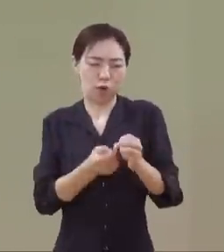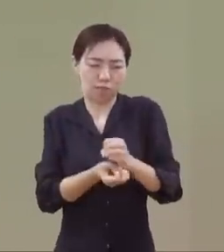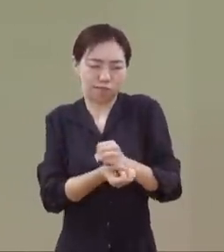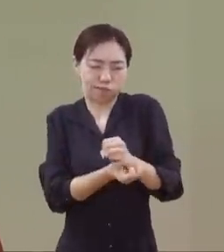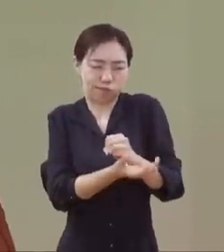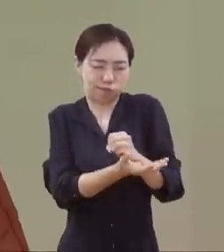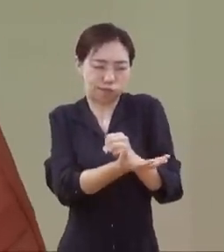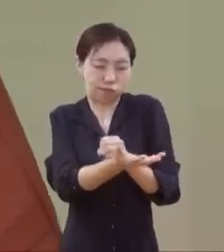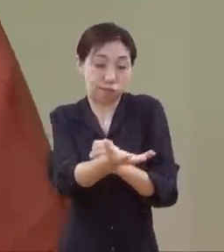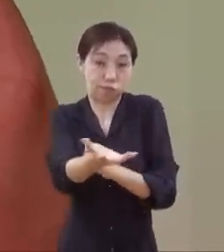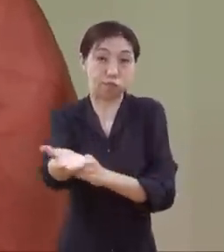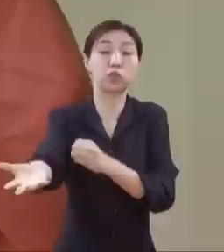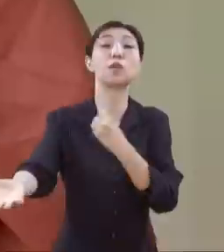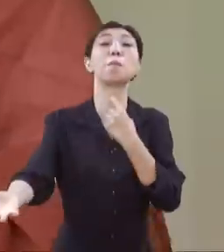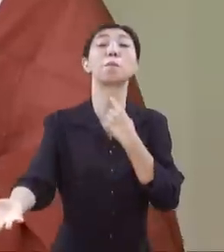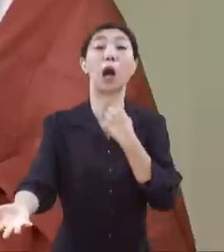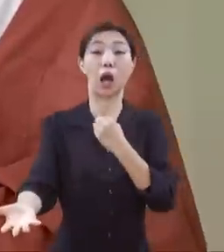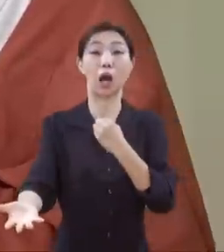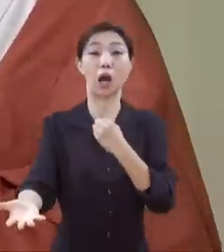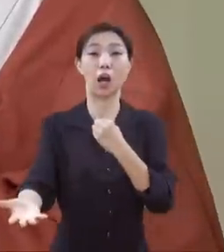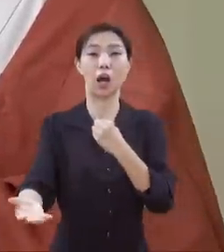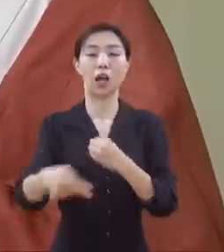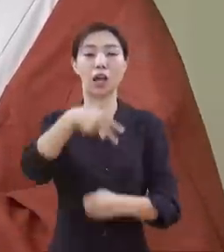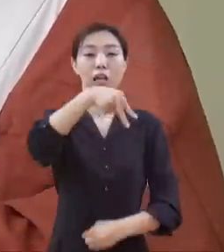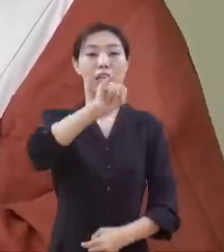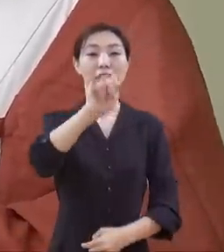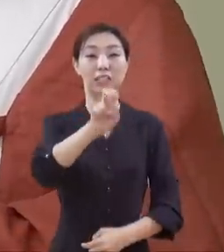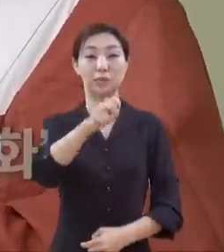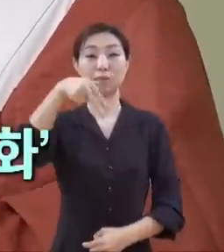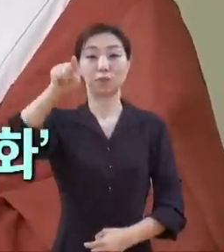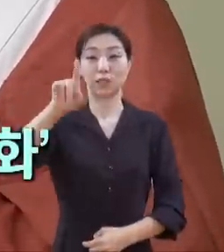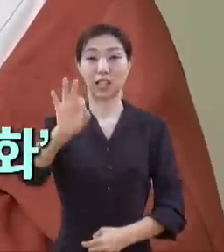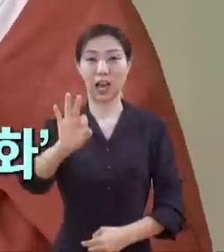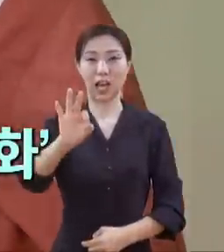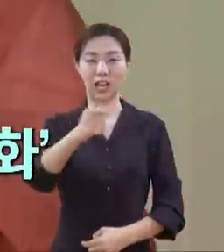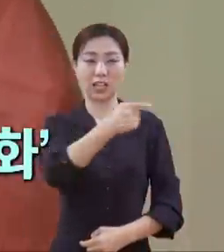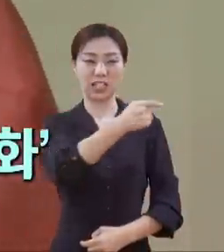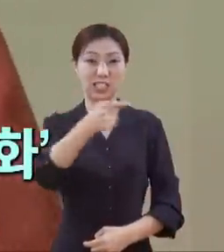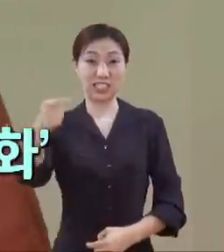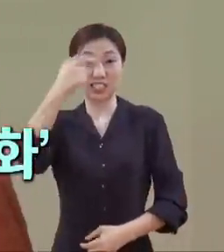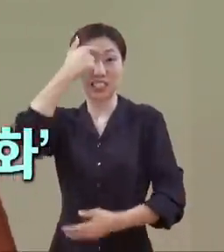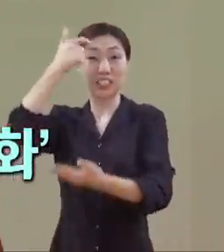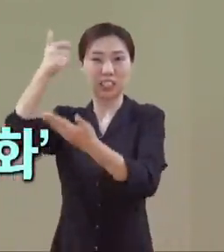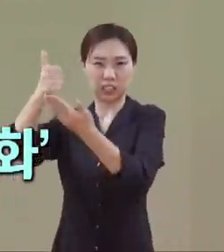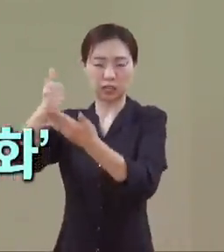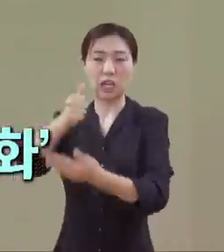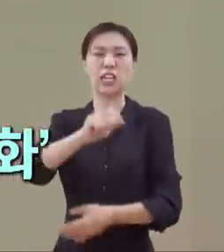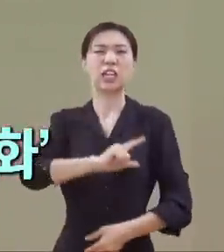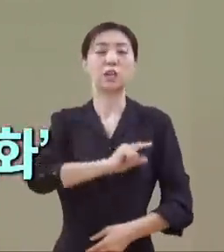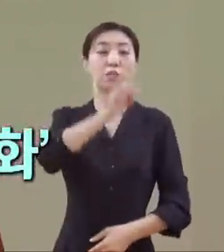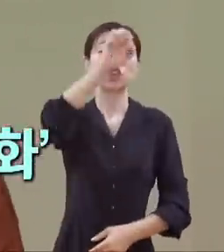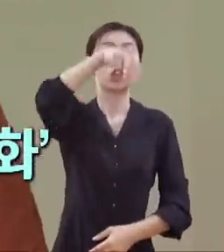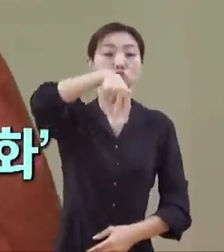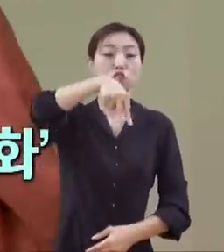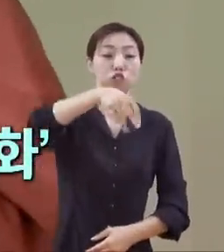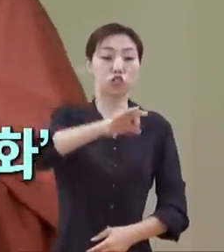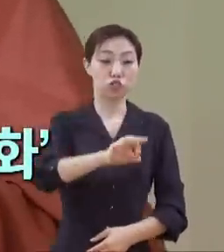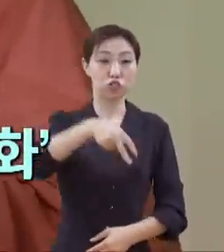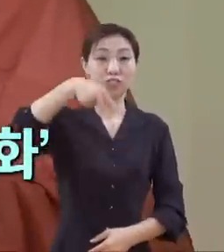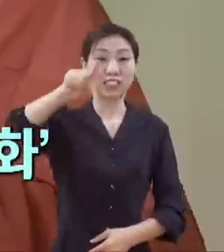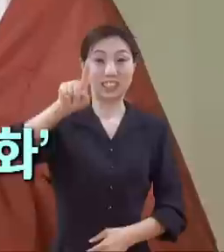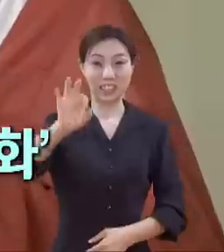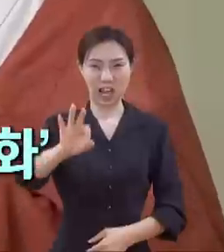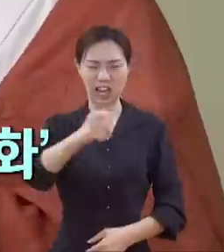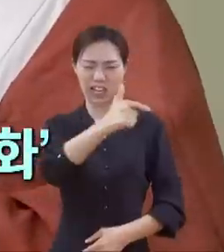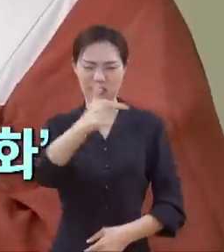대선 해 주셨던 숭상 큰스님 다 들어보셨죠 숭산 큰스님을 la에서